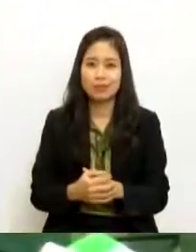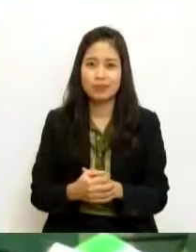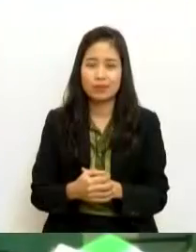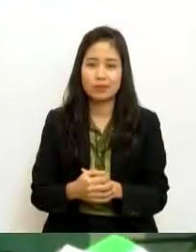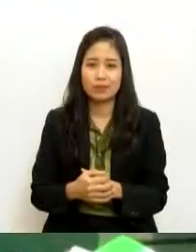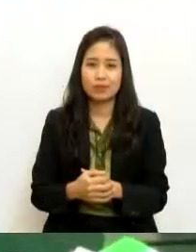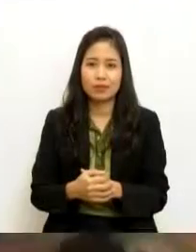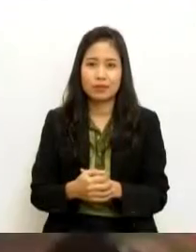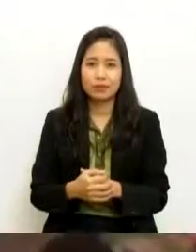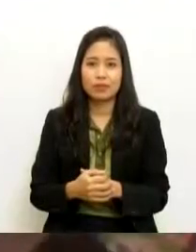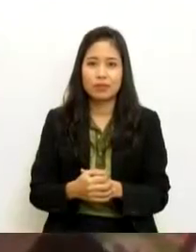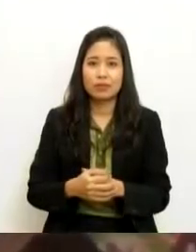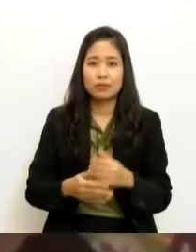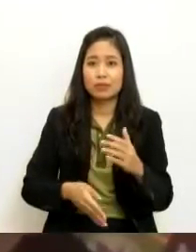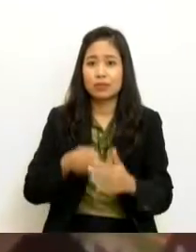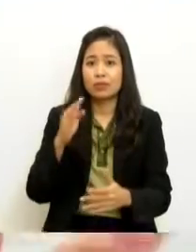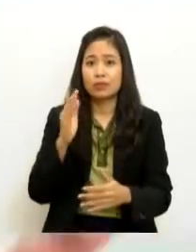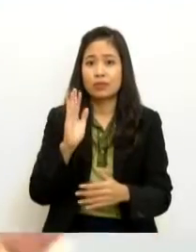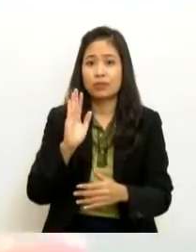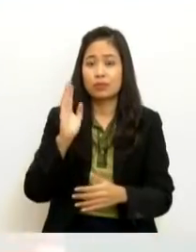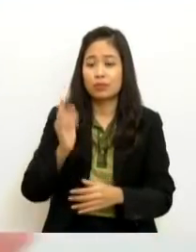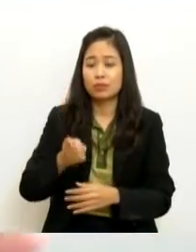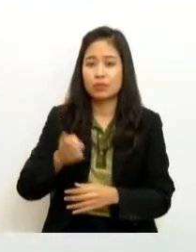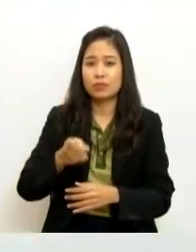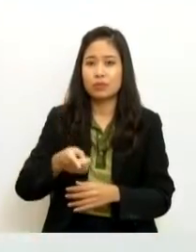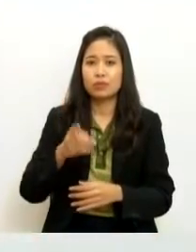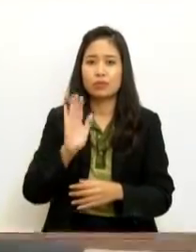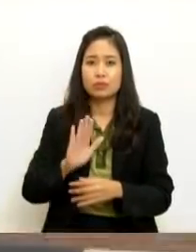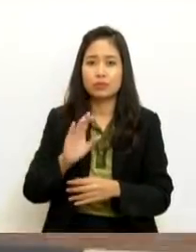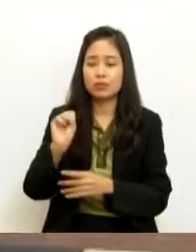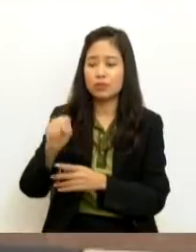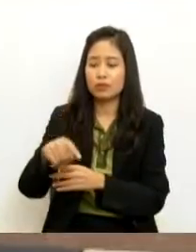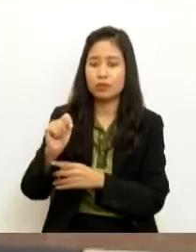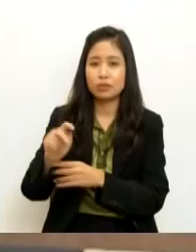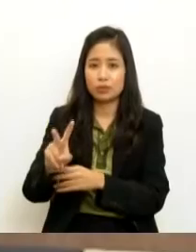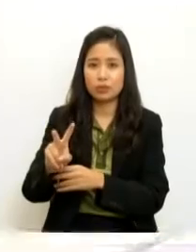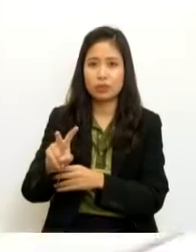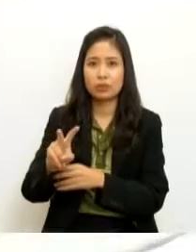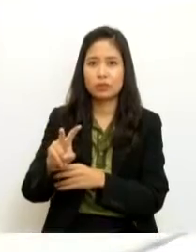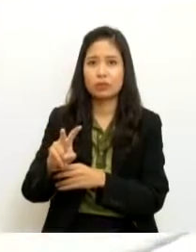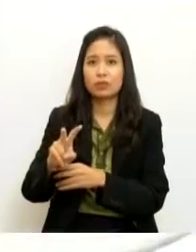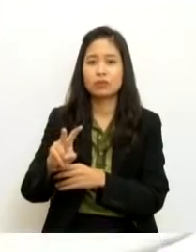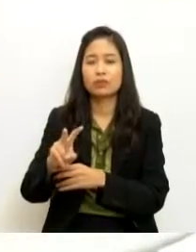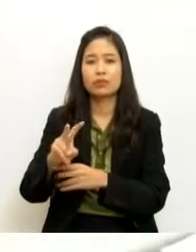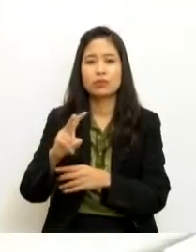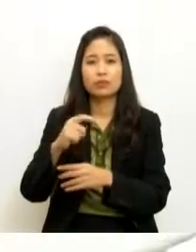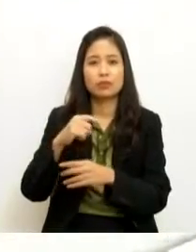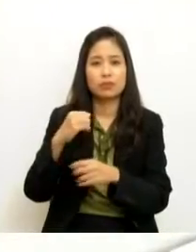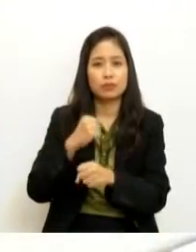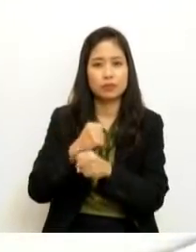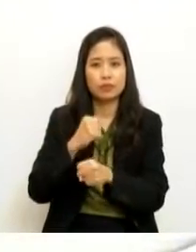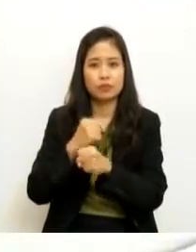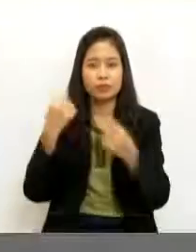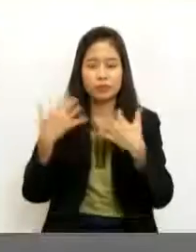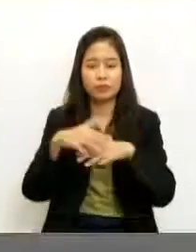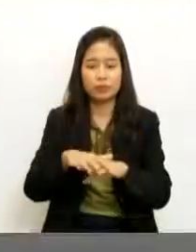ความสำเร็จที่เกิดขึ้นมาจากหลายฝ่ายทั้งสำนักงานคณะกรรมการการศึกษาขั้นพื้นฐานที่ร่วมสนับสนุนการพัฒนาศัก